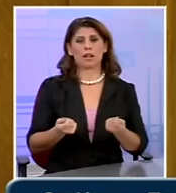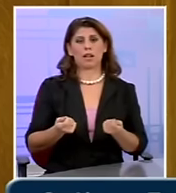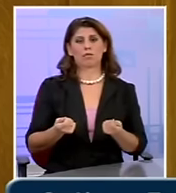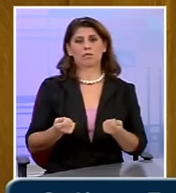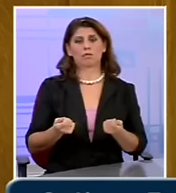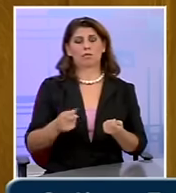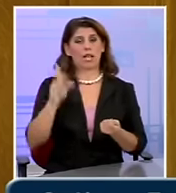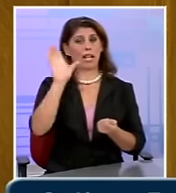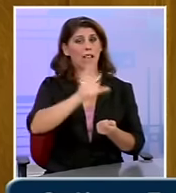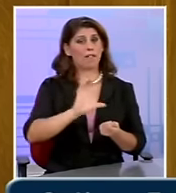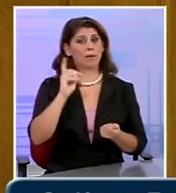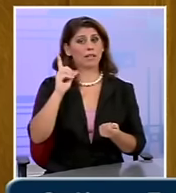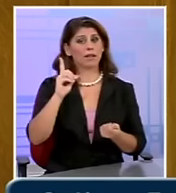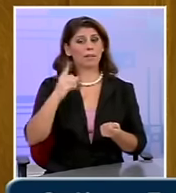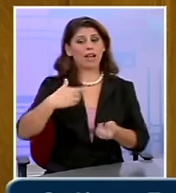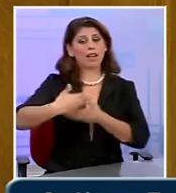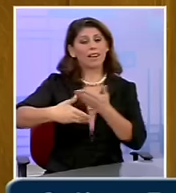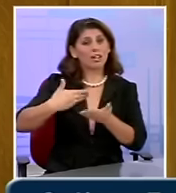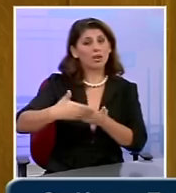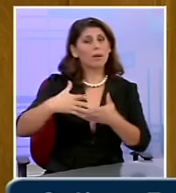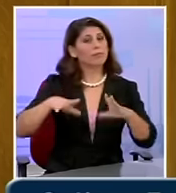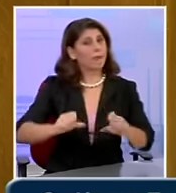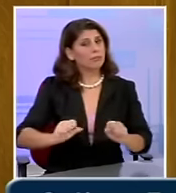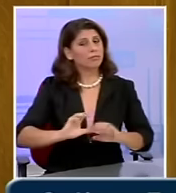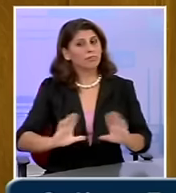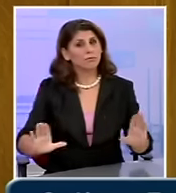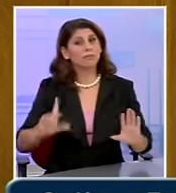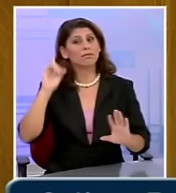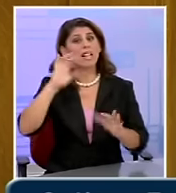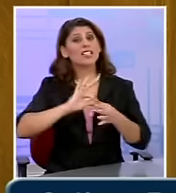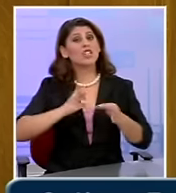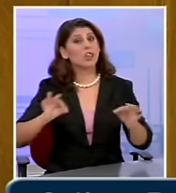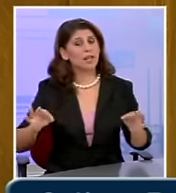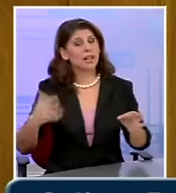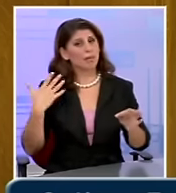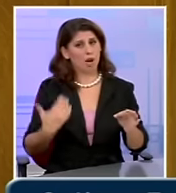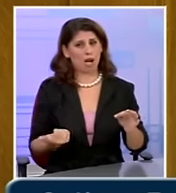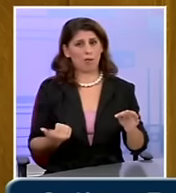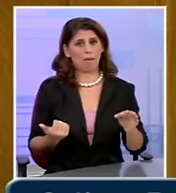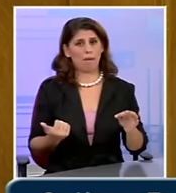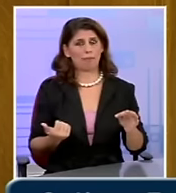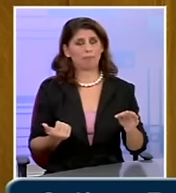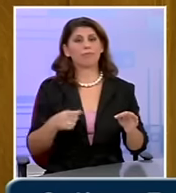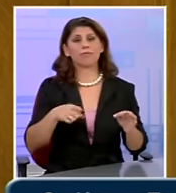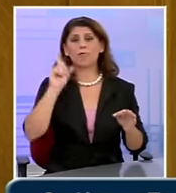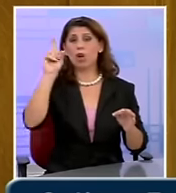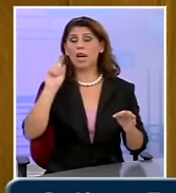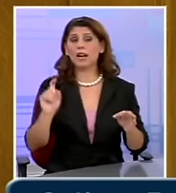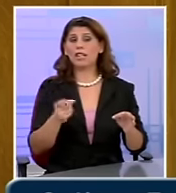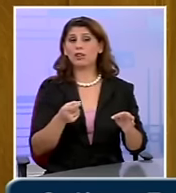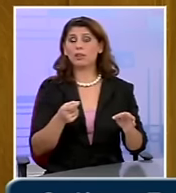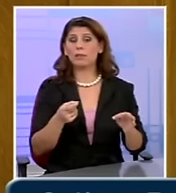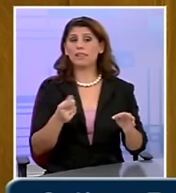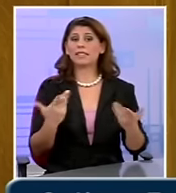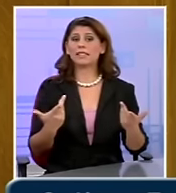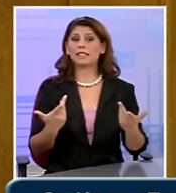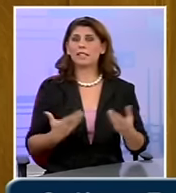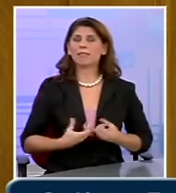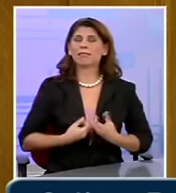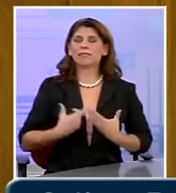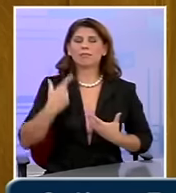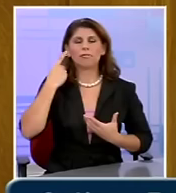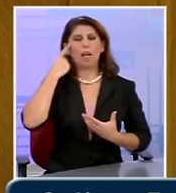Ευρώπη είναι μια κληρονομιά, ένα κεκτημένο, μια ιστορία που διαθέτουμε. Και το ερώτημα είναι, μας εμπνέει